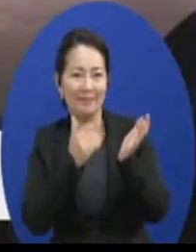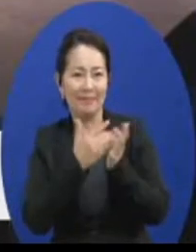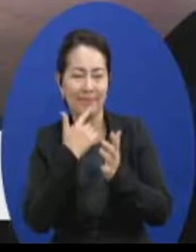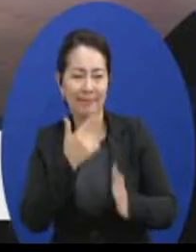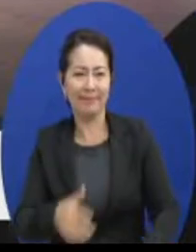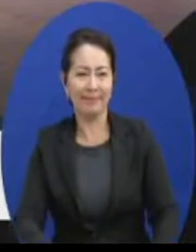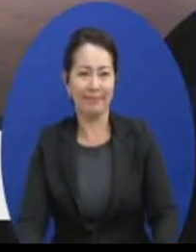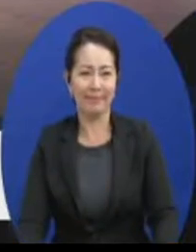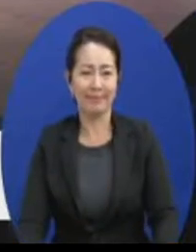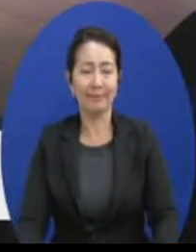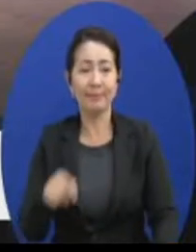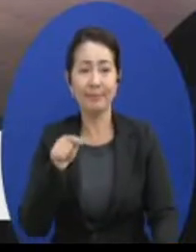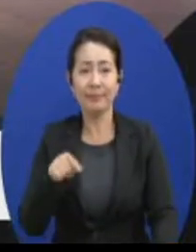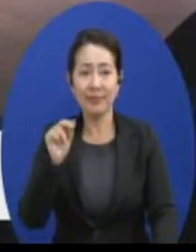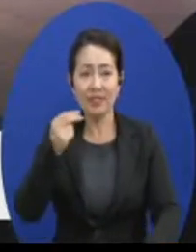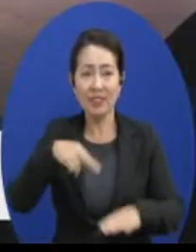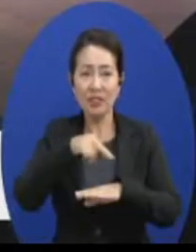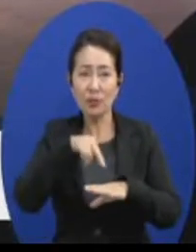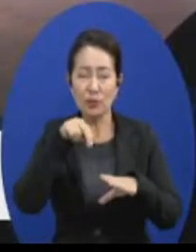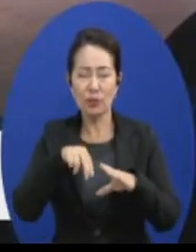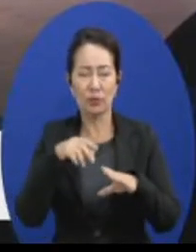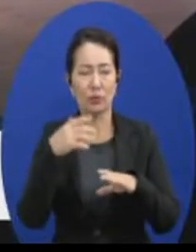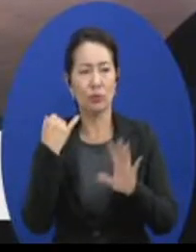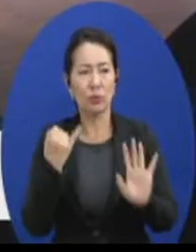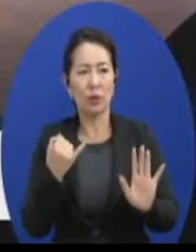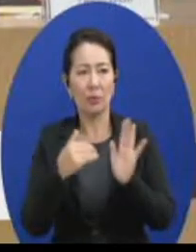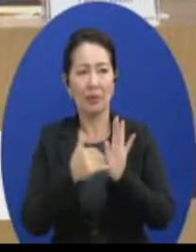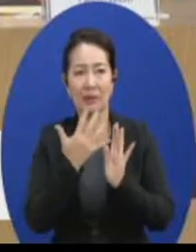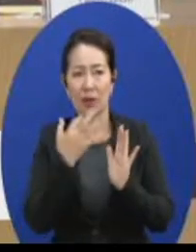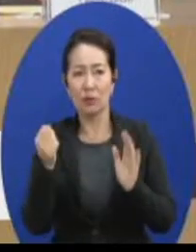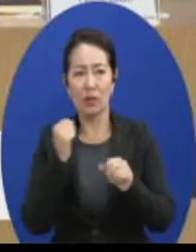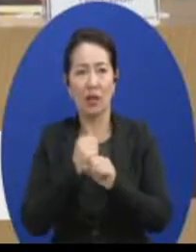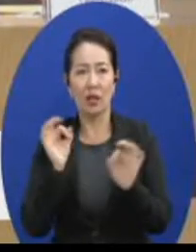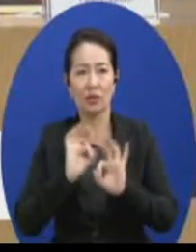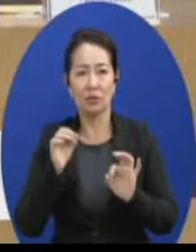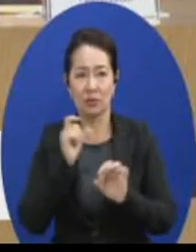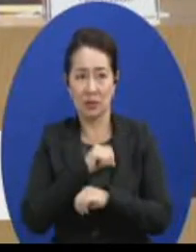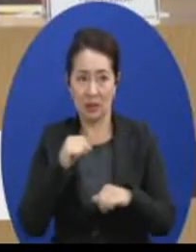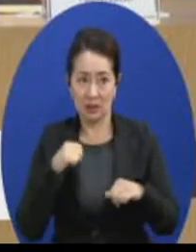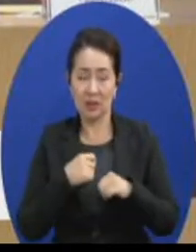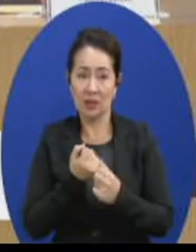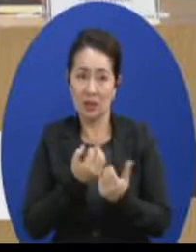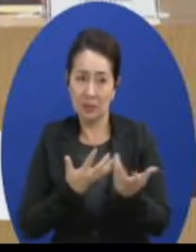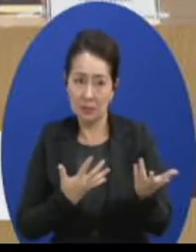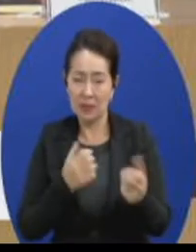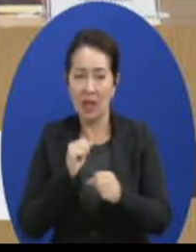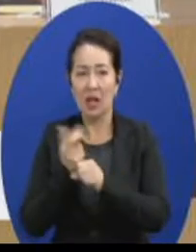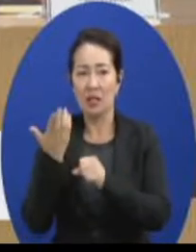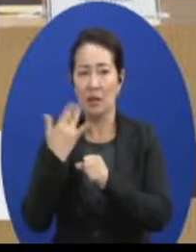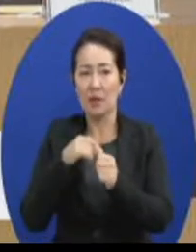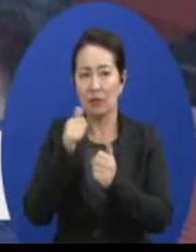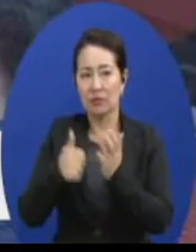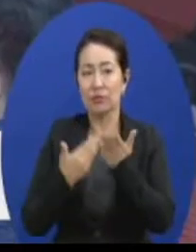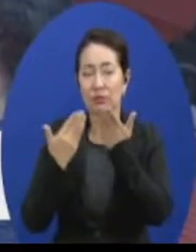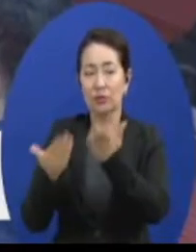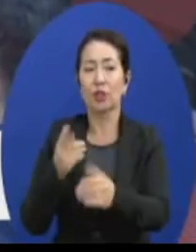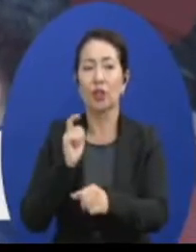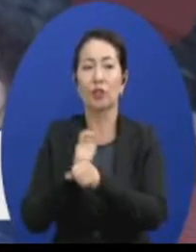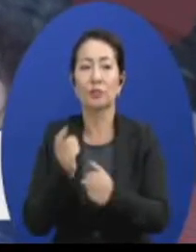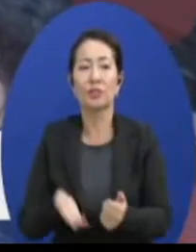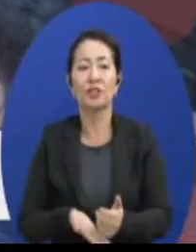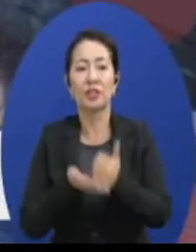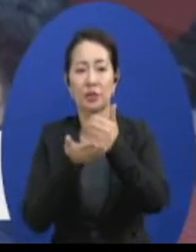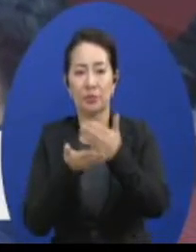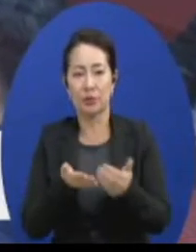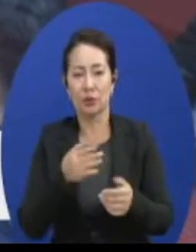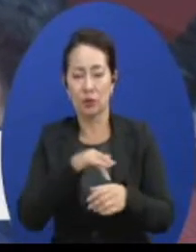байна. Өнөөдрийн байдлаар Чингэлтэй дүүргийн хувьд 6,500 гаруй ажилгүй иргэд байгаа юм. Иргэдийг ажлын байраар хангахын тулд хөдөлмөр эрхлэлтийг дэмжих